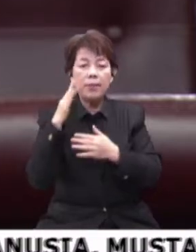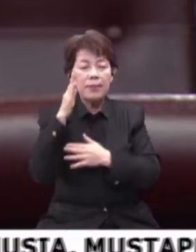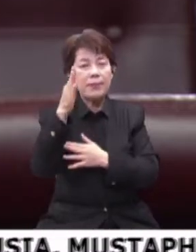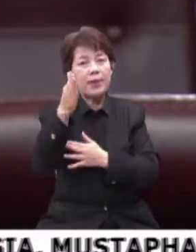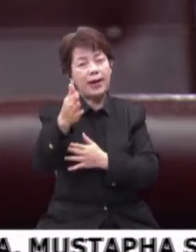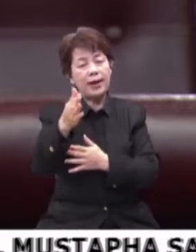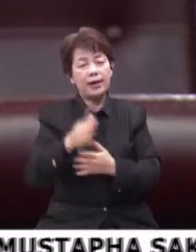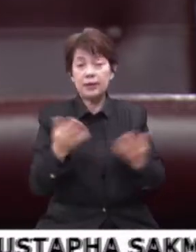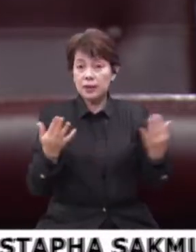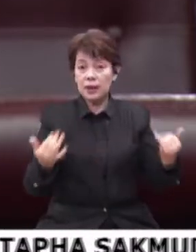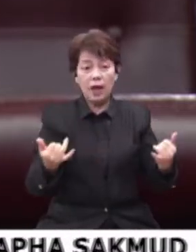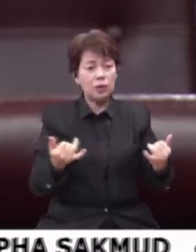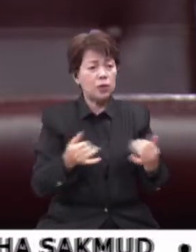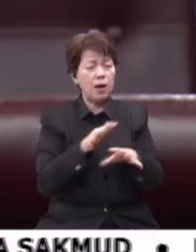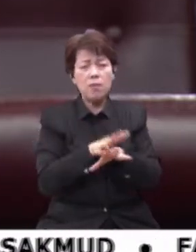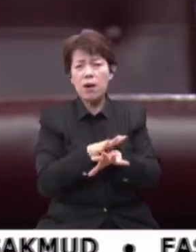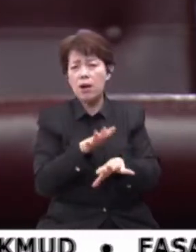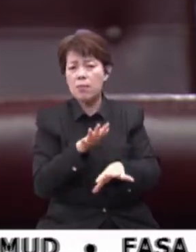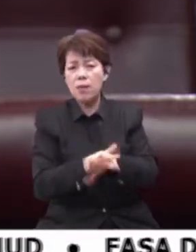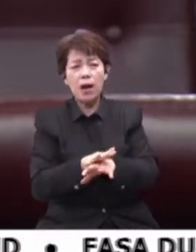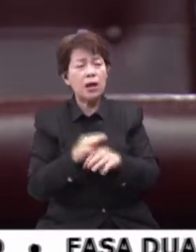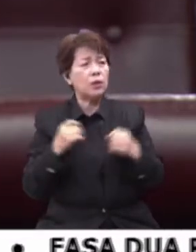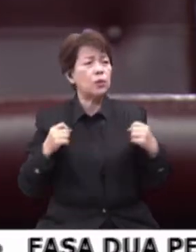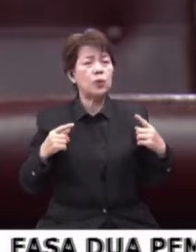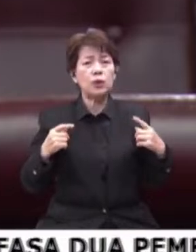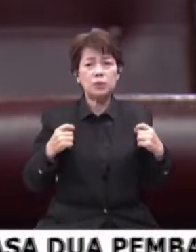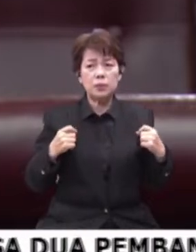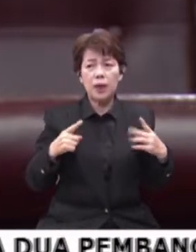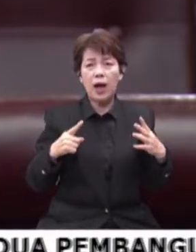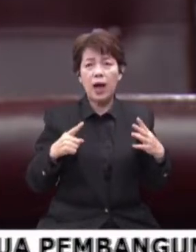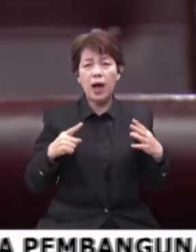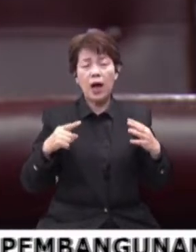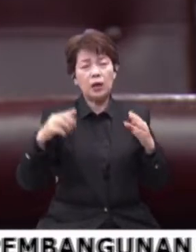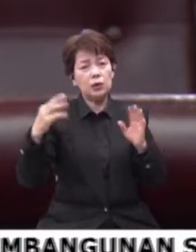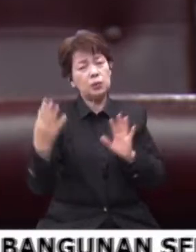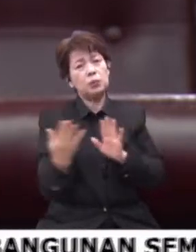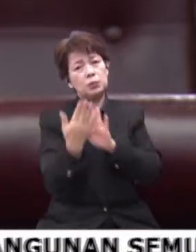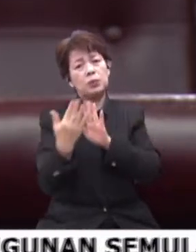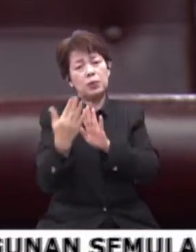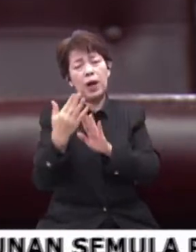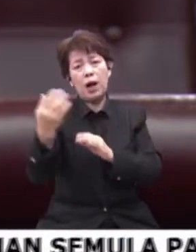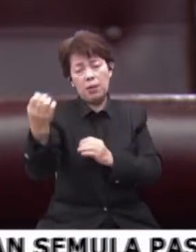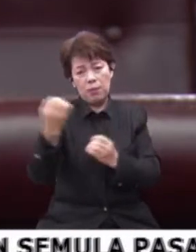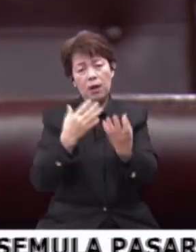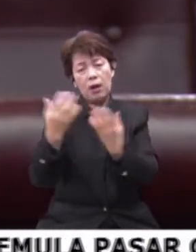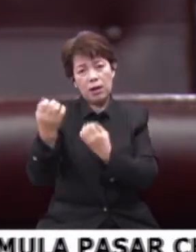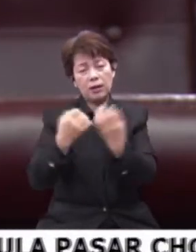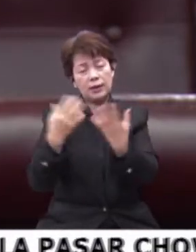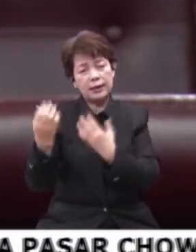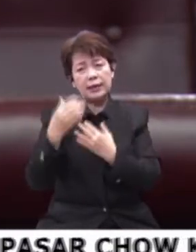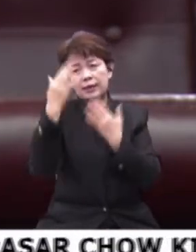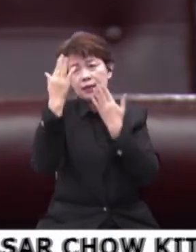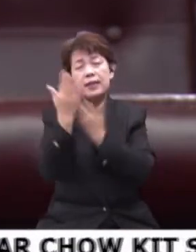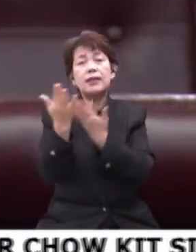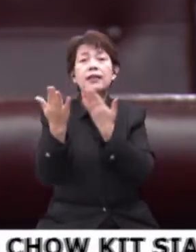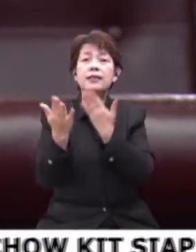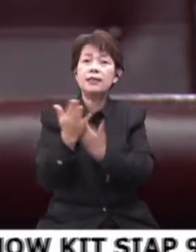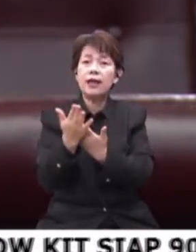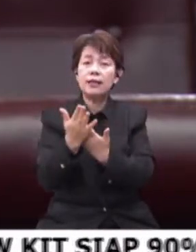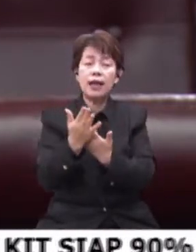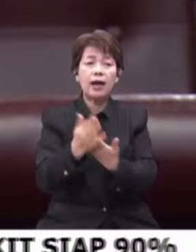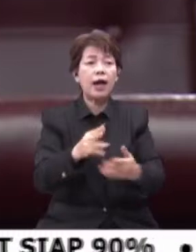banyak PH swasta yang datang menemui pihak Kementerian membuat berbagai-bagai cadangan produk